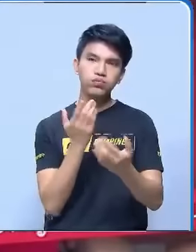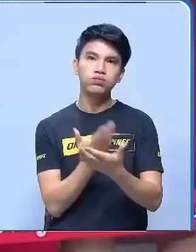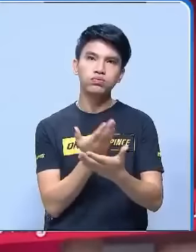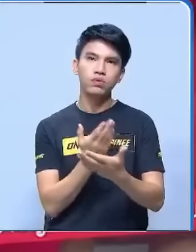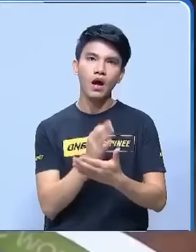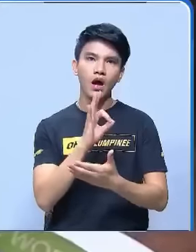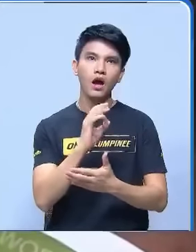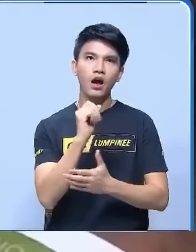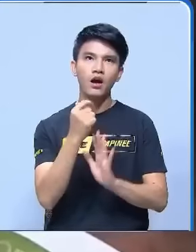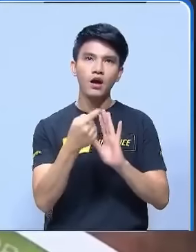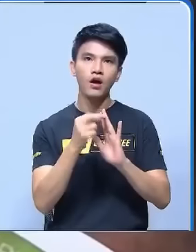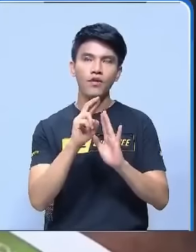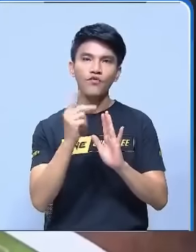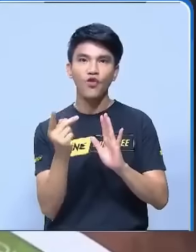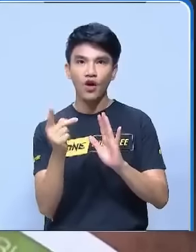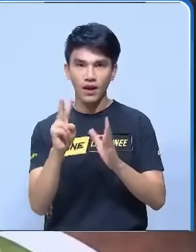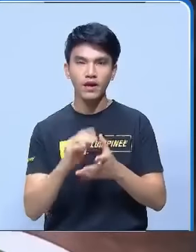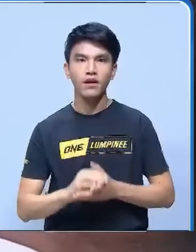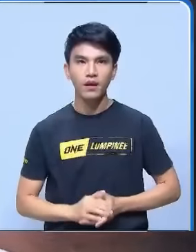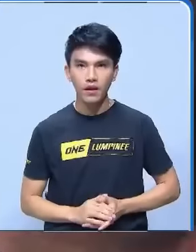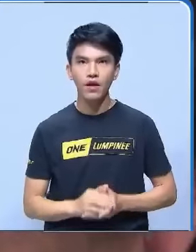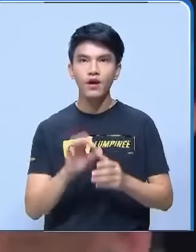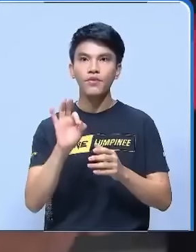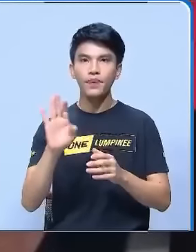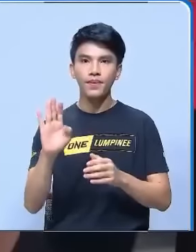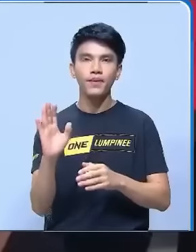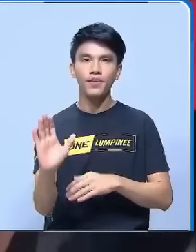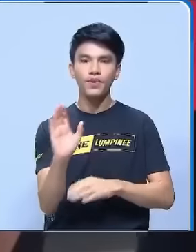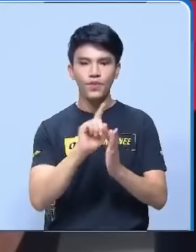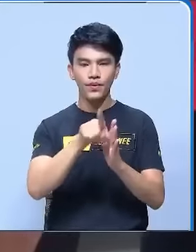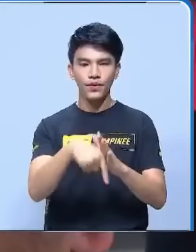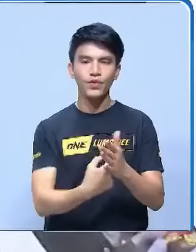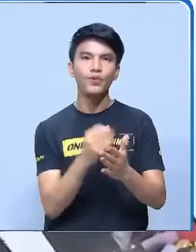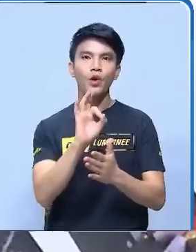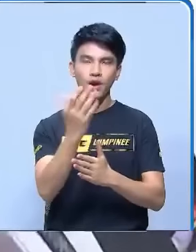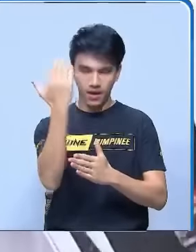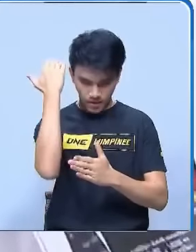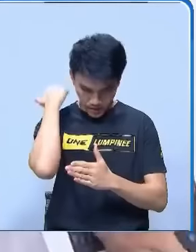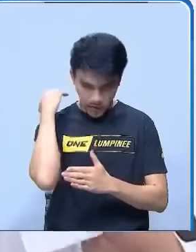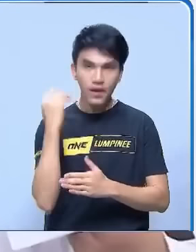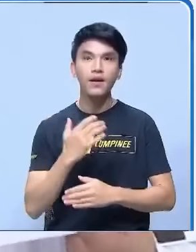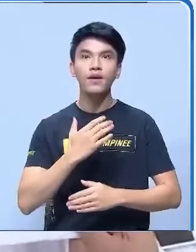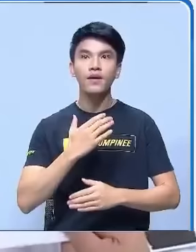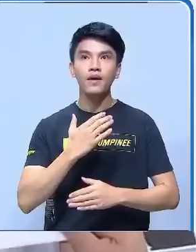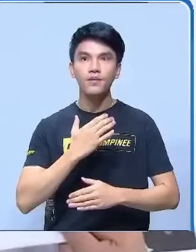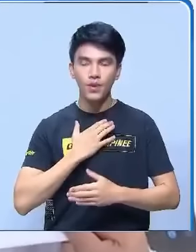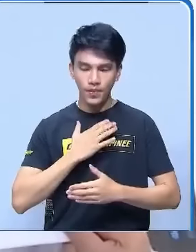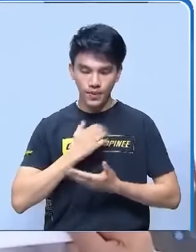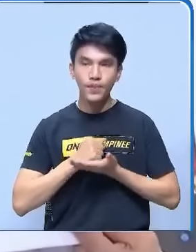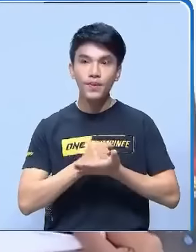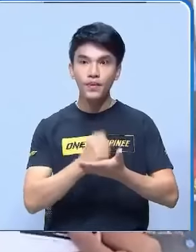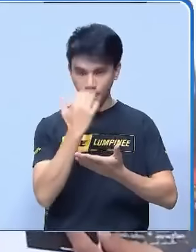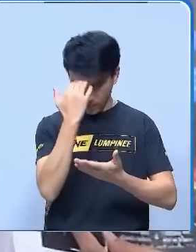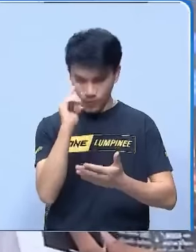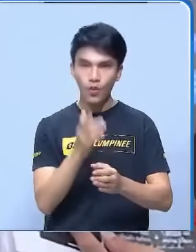แล้วคุณเคนโดเกรียงไกรมาศโพชรสุนทรก็ได้โพสต์ Facebook ด้วยเมื่อ9ชั่วโมงที่แล้วนะครับก็บอกว่าจริงๆเนี่ยผมมาช่วยเพราะว่าเค